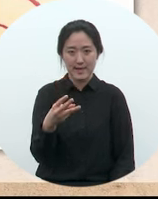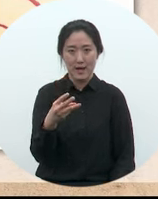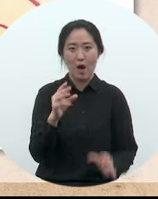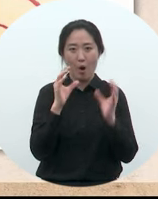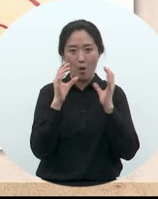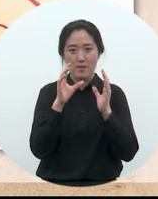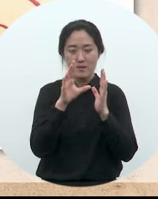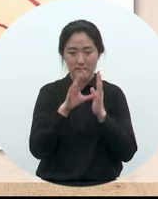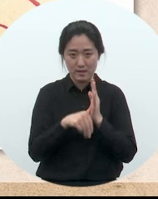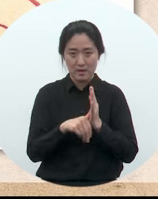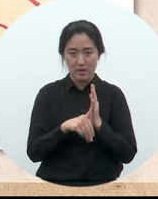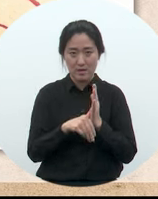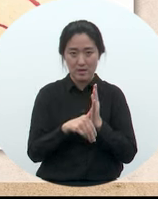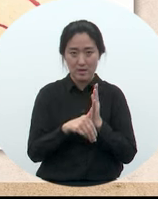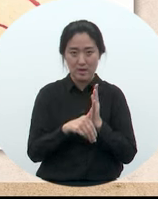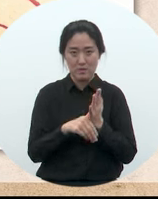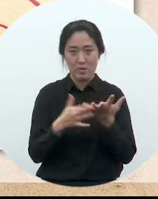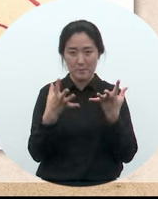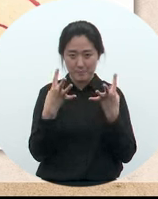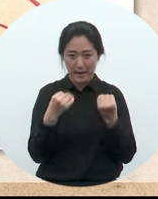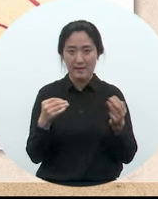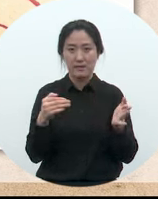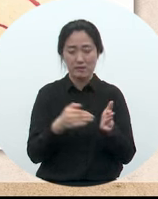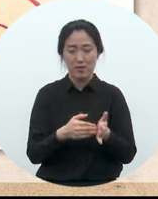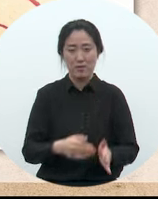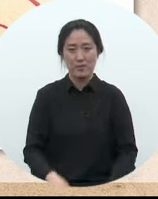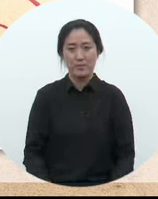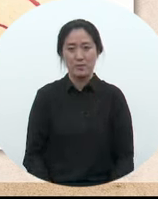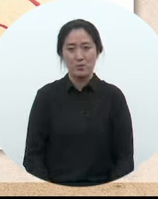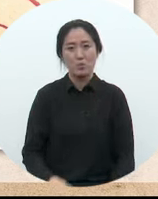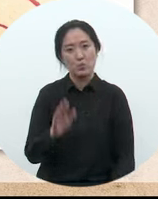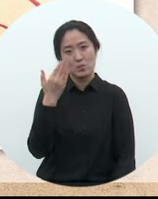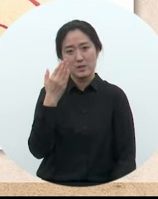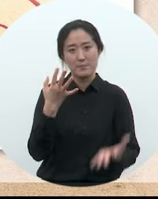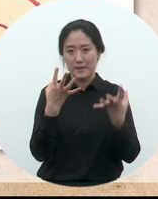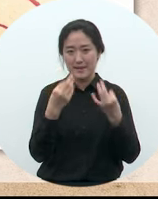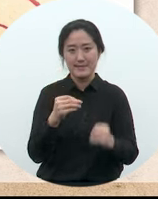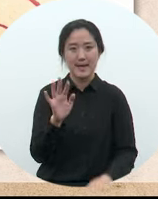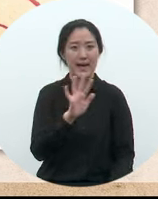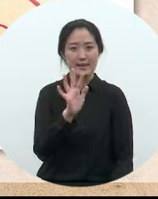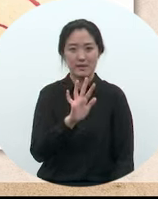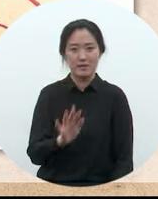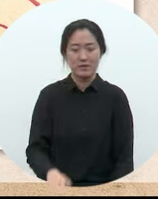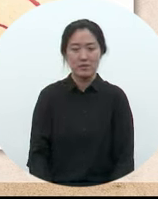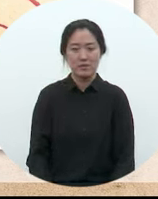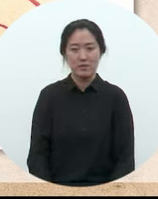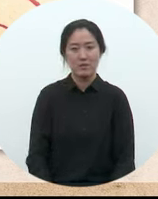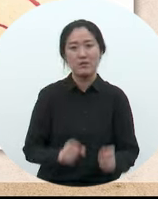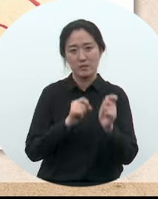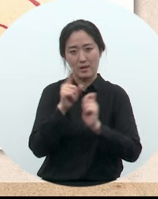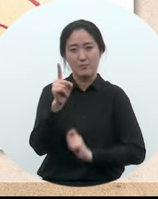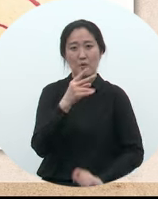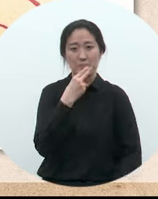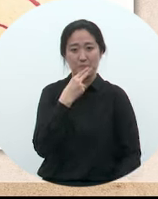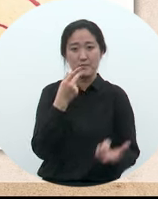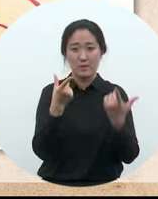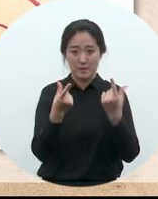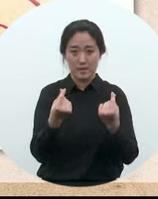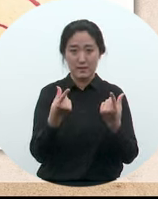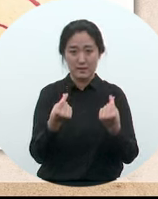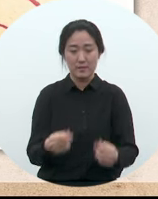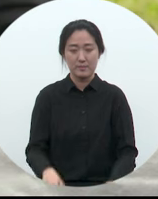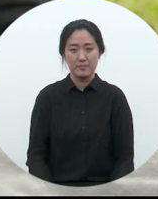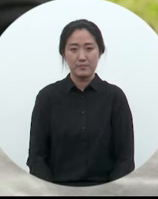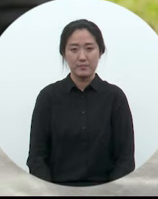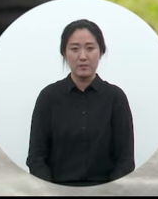저 어렸을 때만 하더라도 이 건포마찰을 하는 사람들이 꽤 많았는데 요새는 건포마찰을 하는 경우가 거의 없는